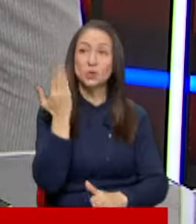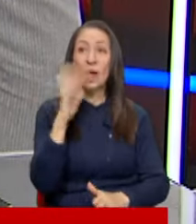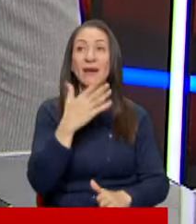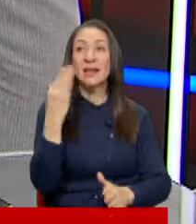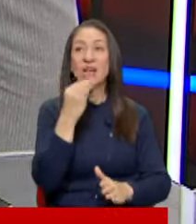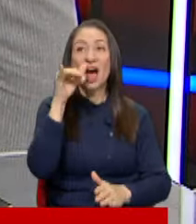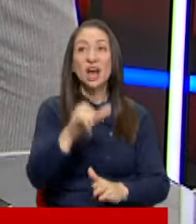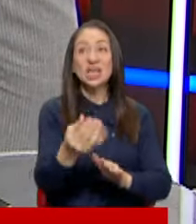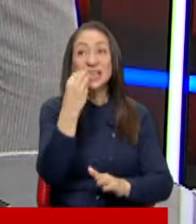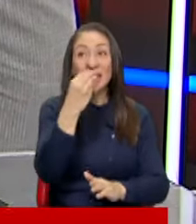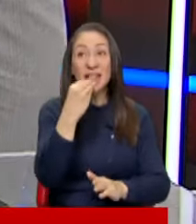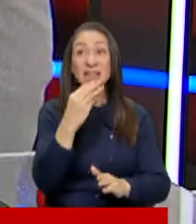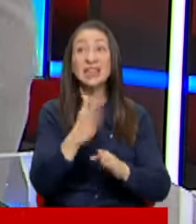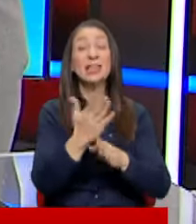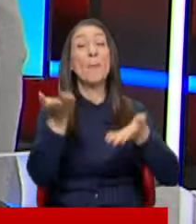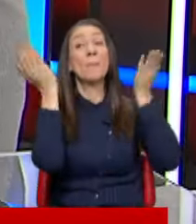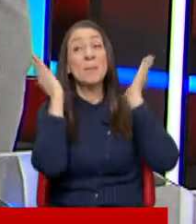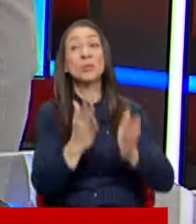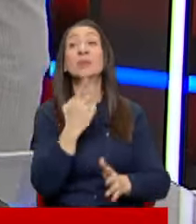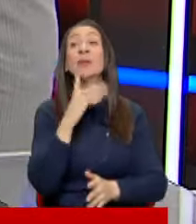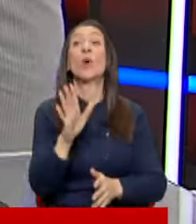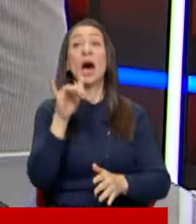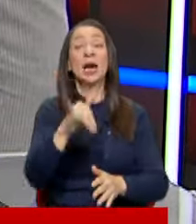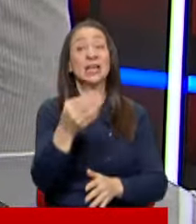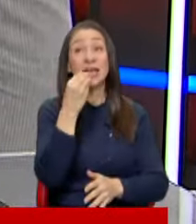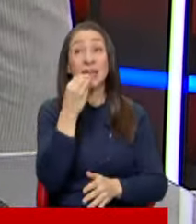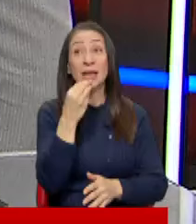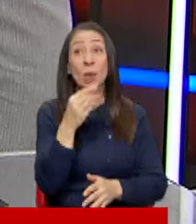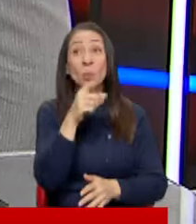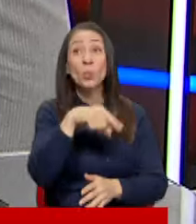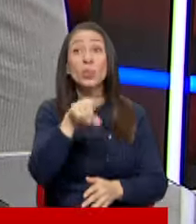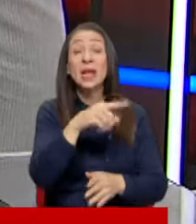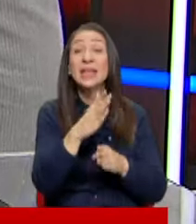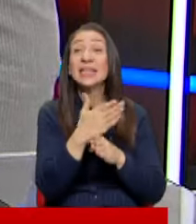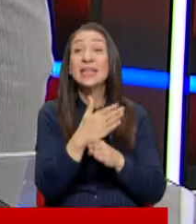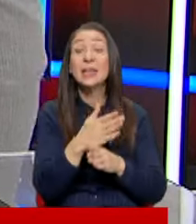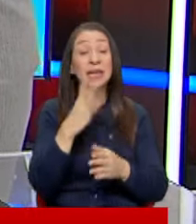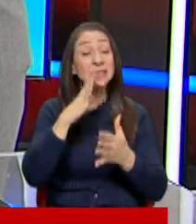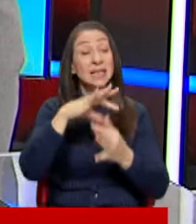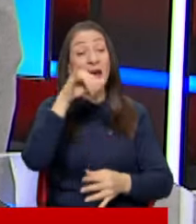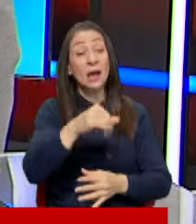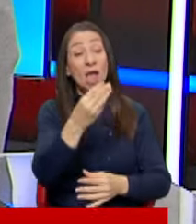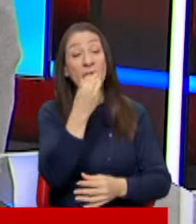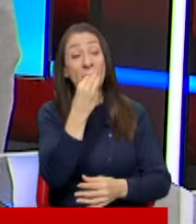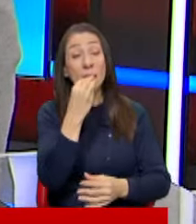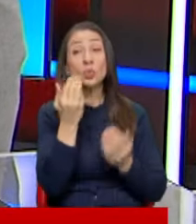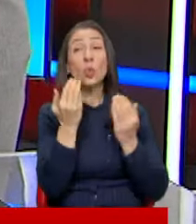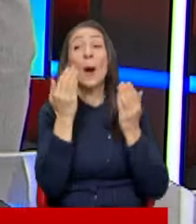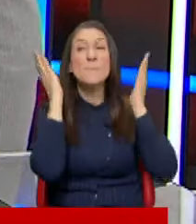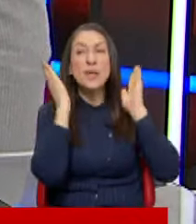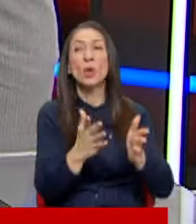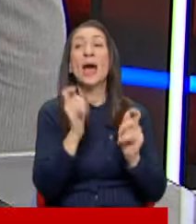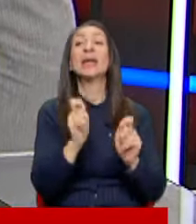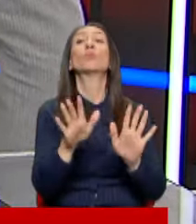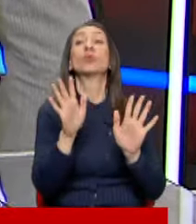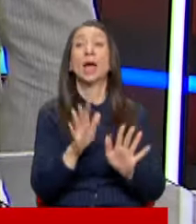gençlerin hakkını yiyenlere niye dua etmiyorlar hak yiyenler bunlar niye kul hakkı yiyenlere dua etmiyor beddua